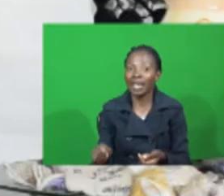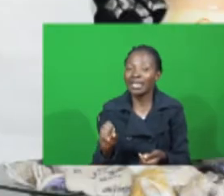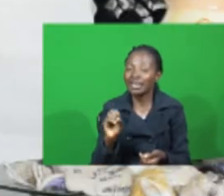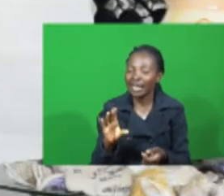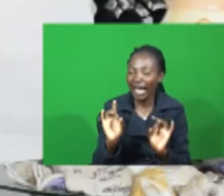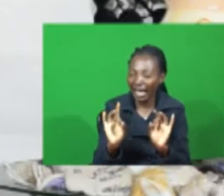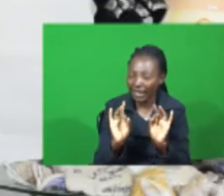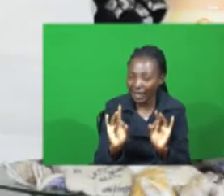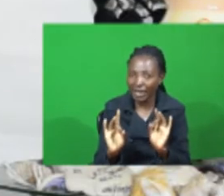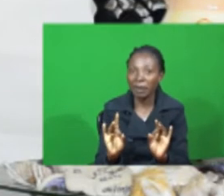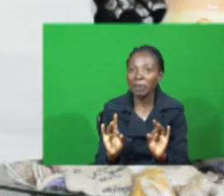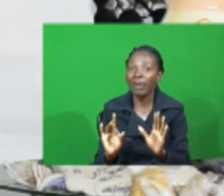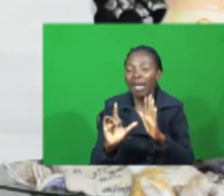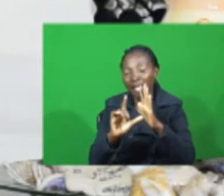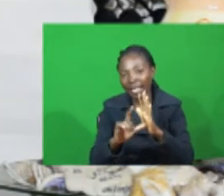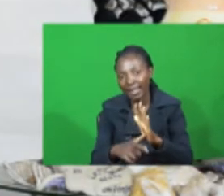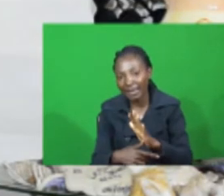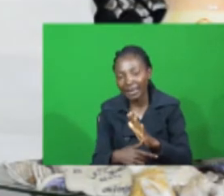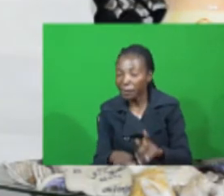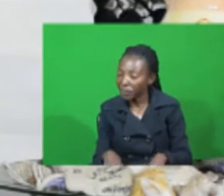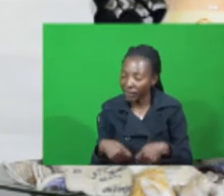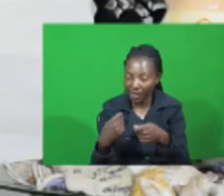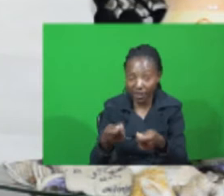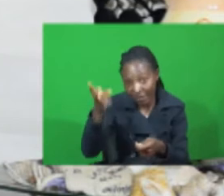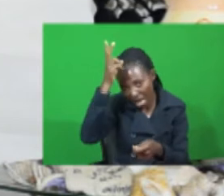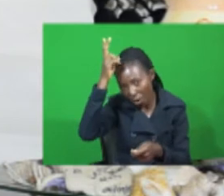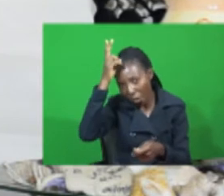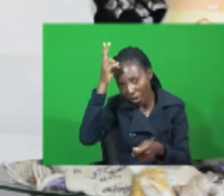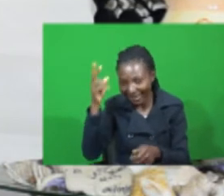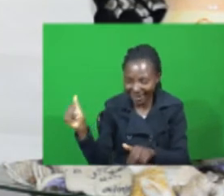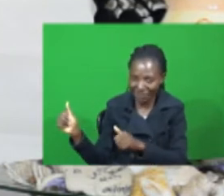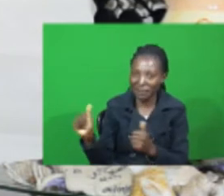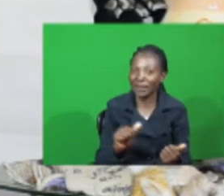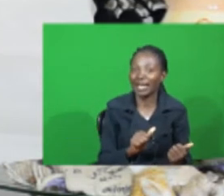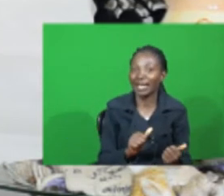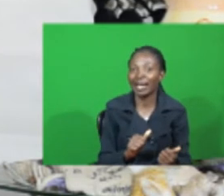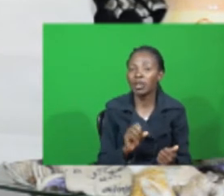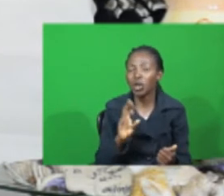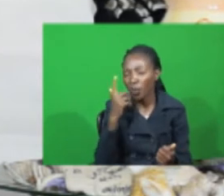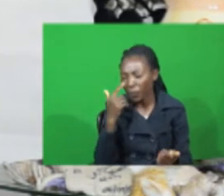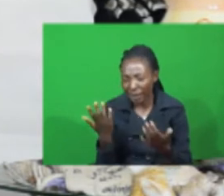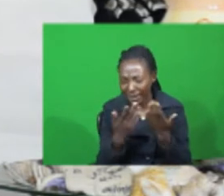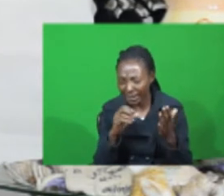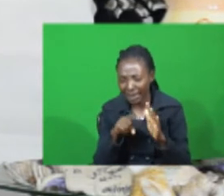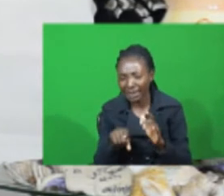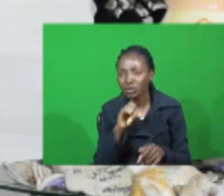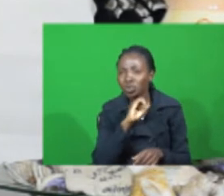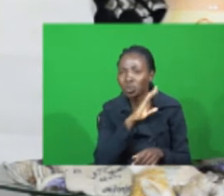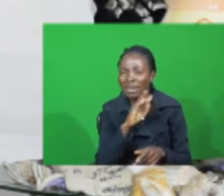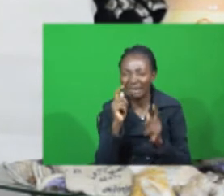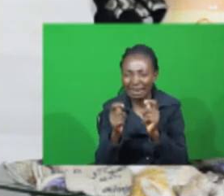ndochibatiso achiita kuti mbudzi yozouya yodzikinura zvonezvo pandaiverenga nyaya yevateri ndaida kuedza kuona kwete